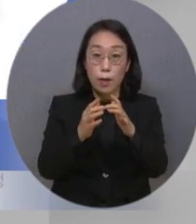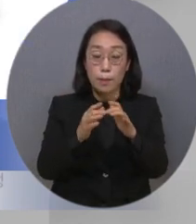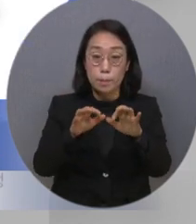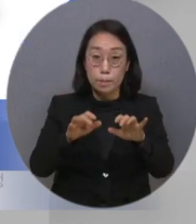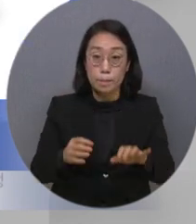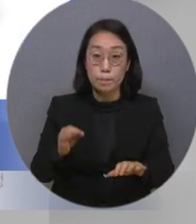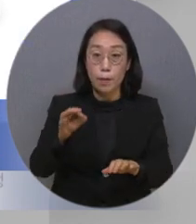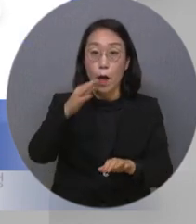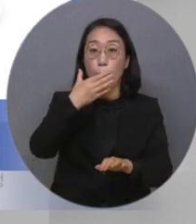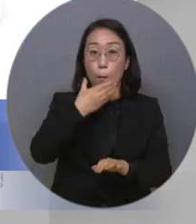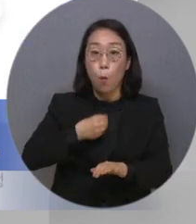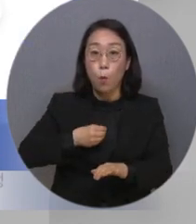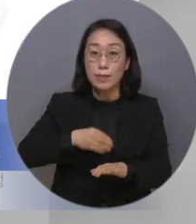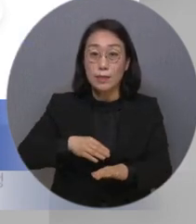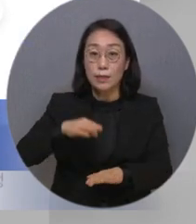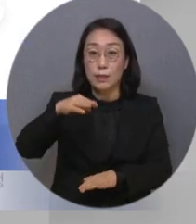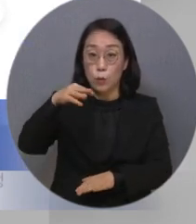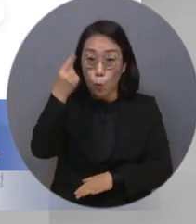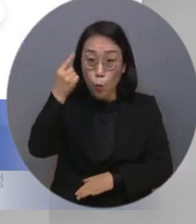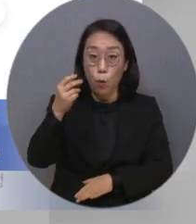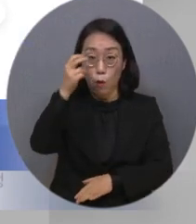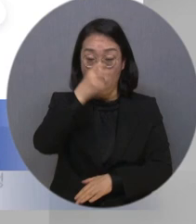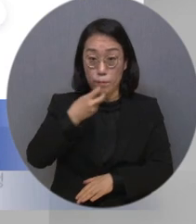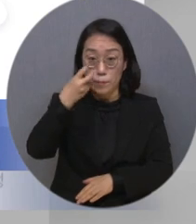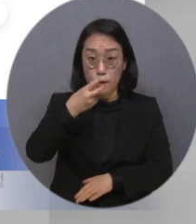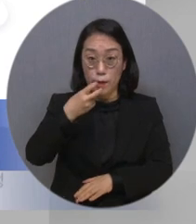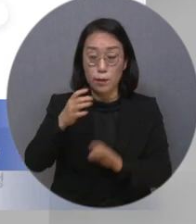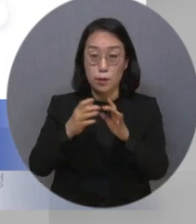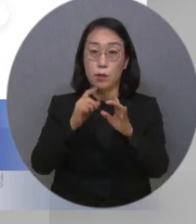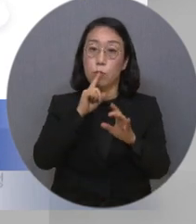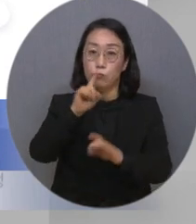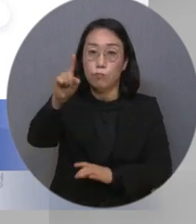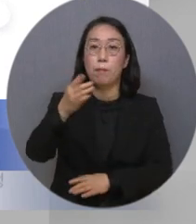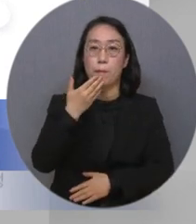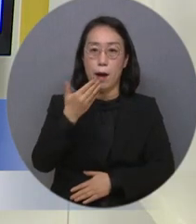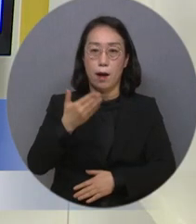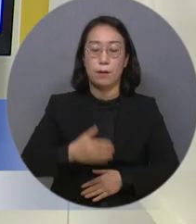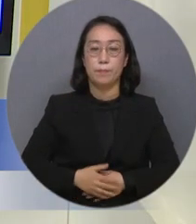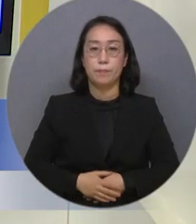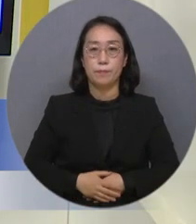검색창에 복지로를 검색한 후 온라인 신청도 가능합니다